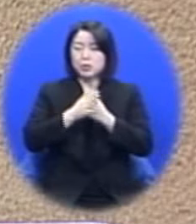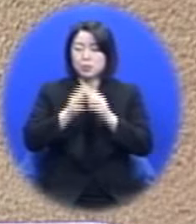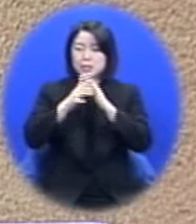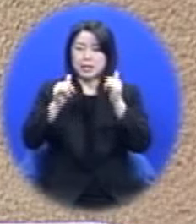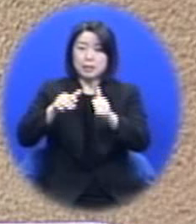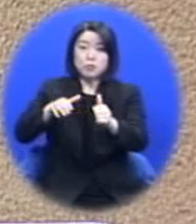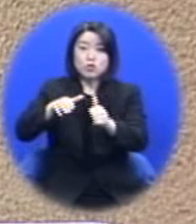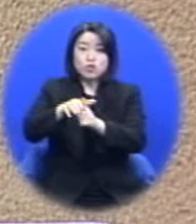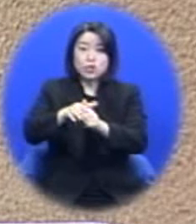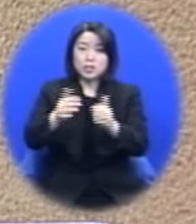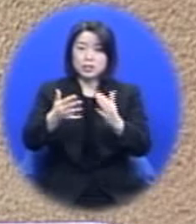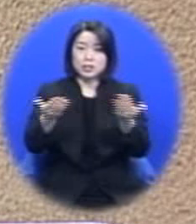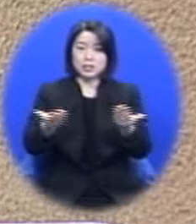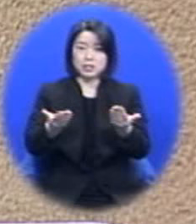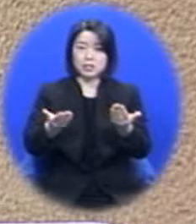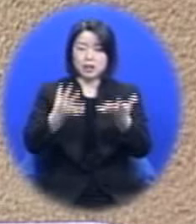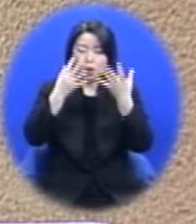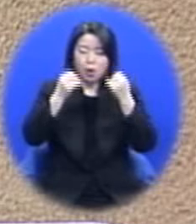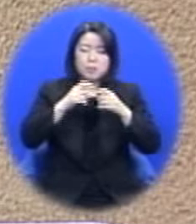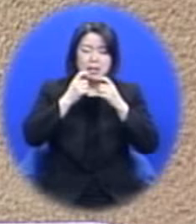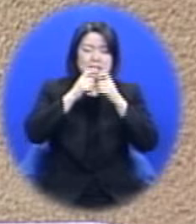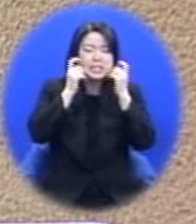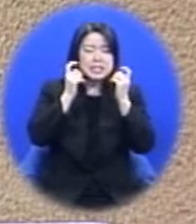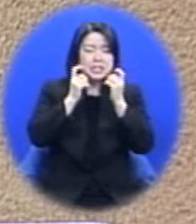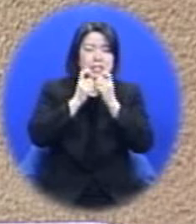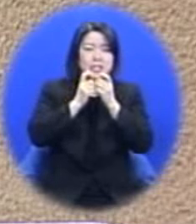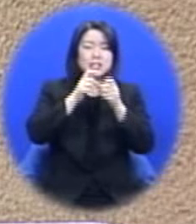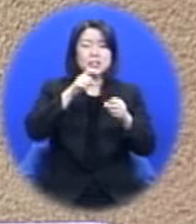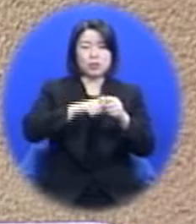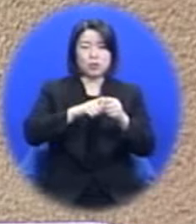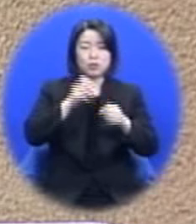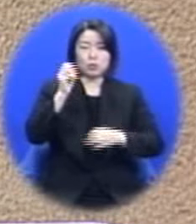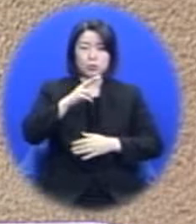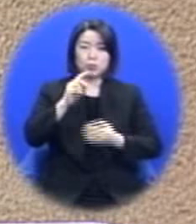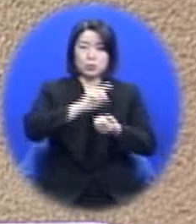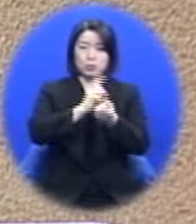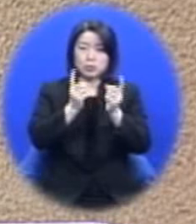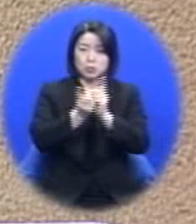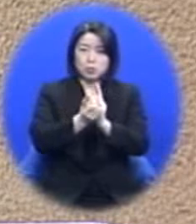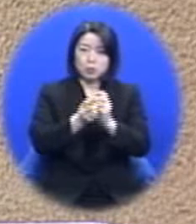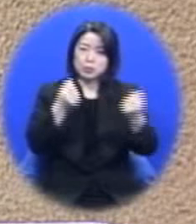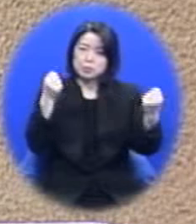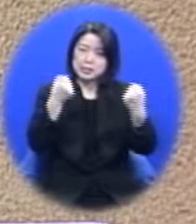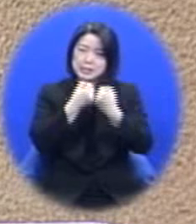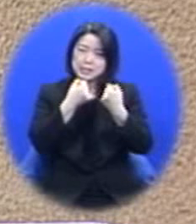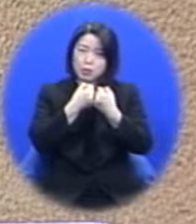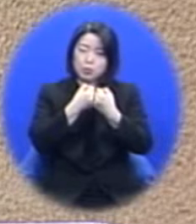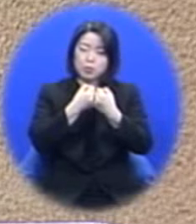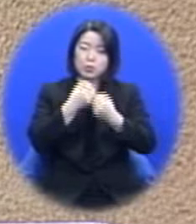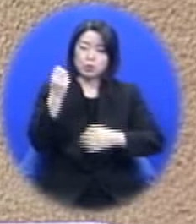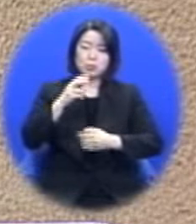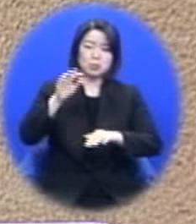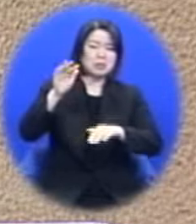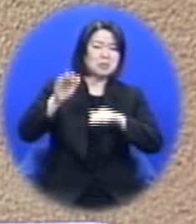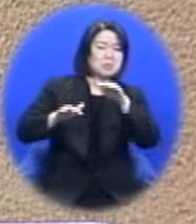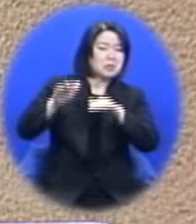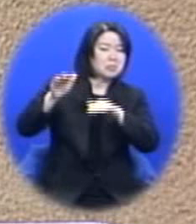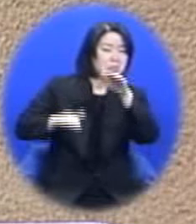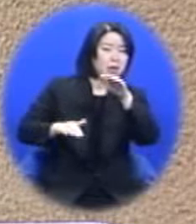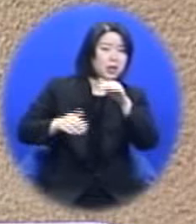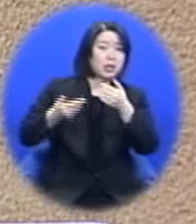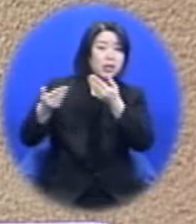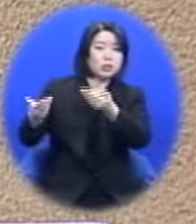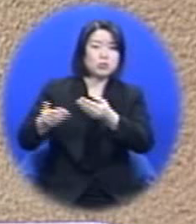죽인다든지, 얼마나 이기적이고, 그리고 서로 싸우고, 그리고 차별하고,